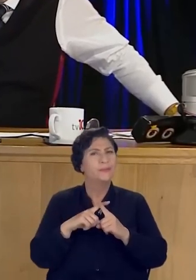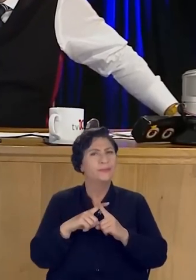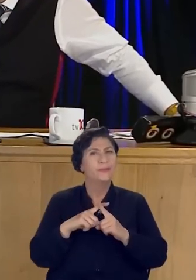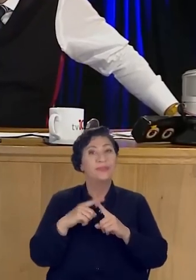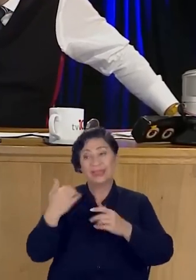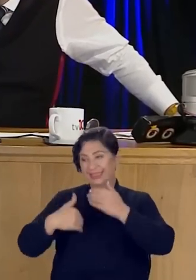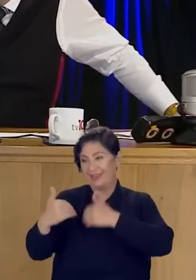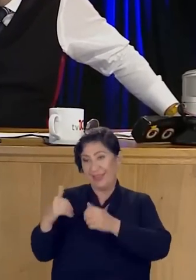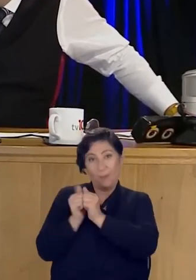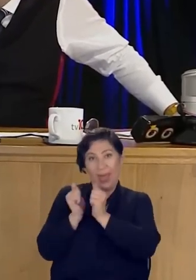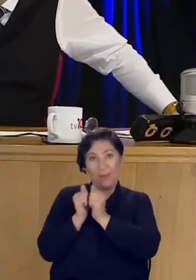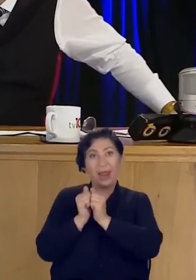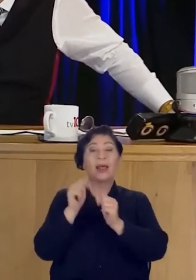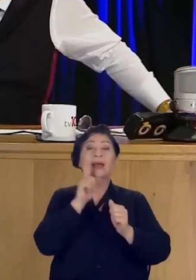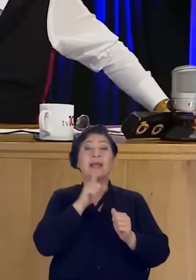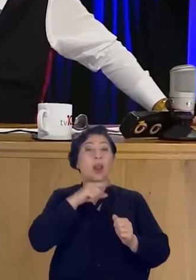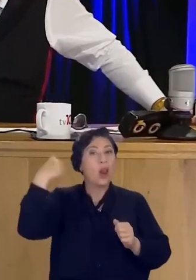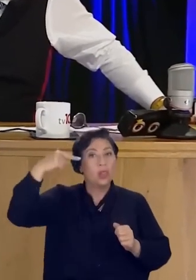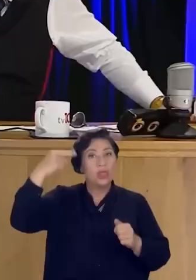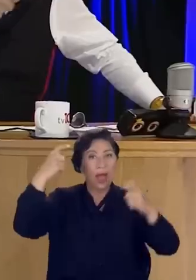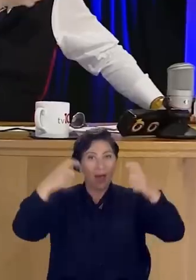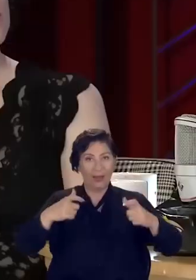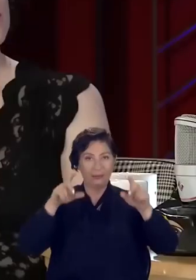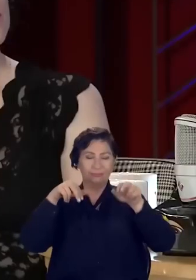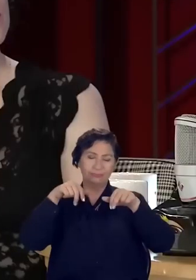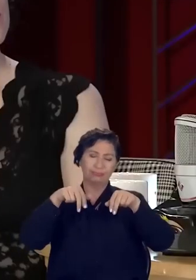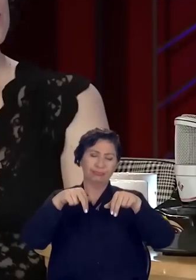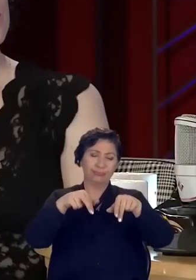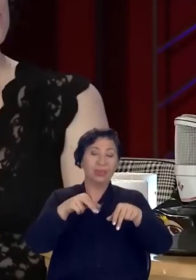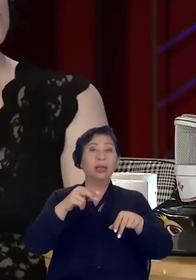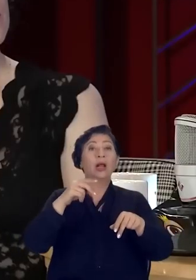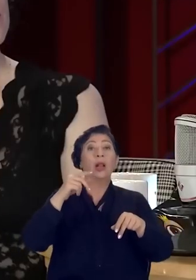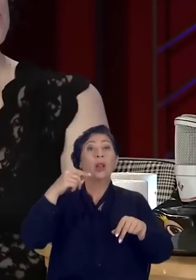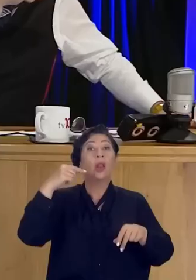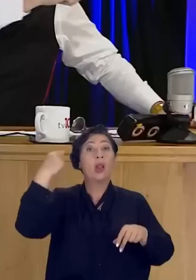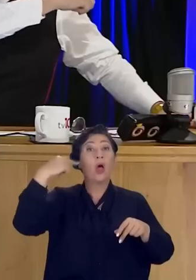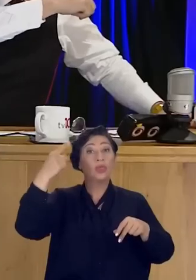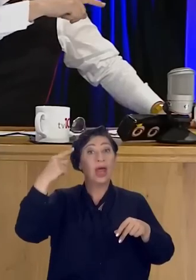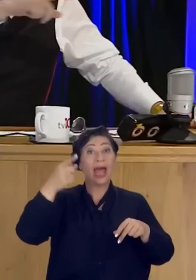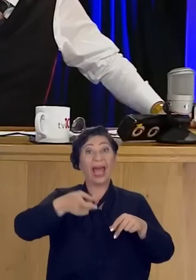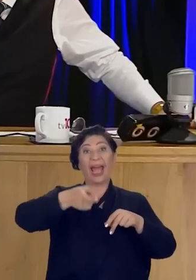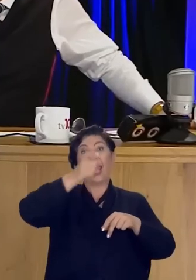şeyde kız arkadaşıyla beraber Londra'da yürürlerken, Londra'da kraliyet